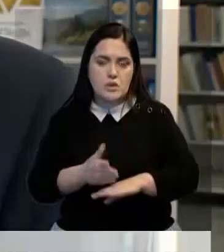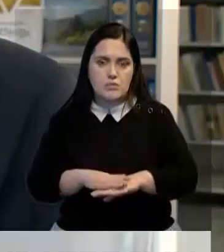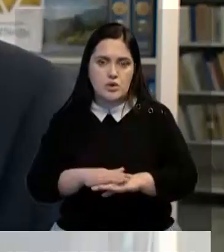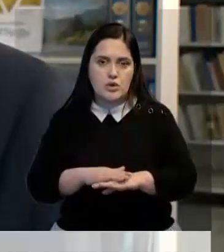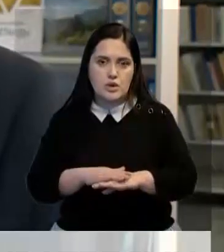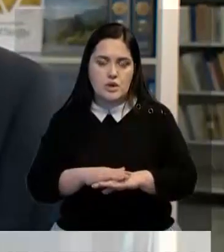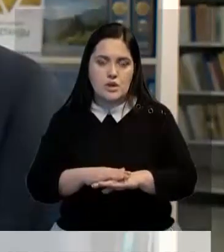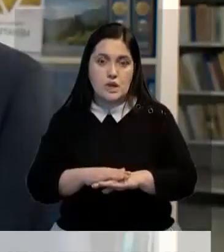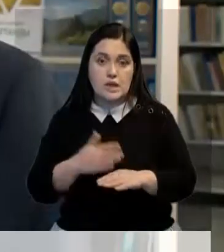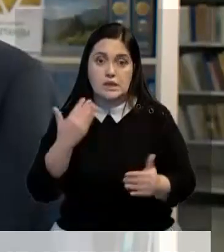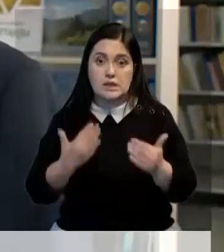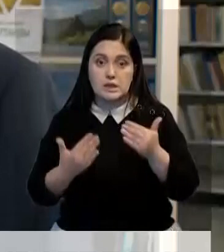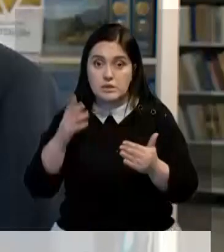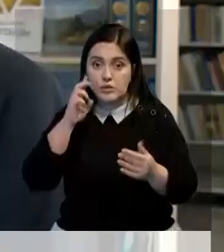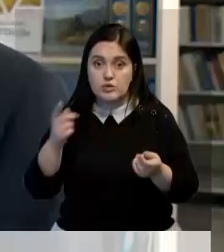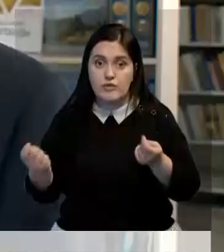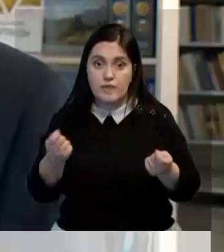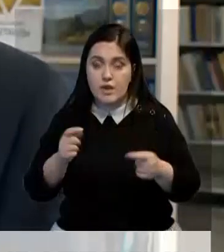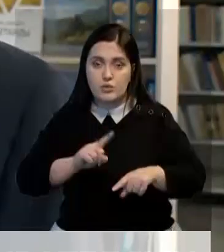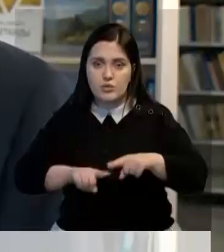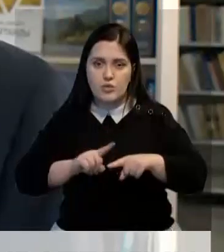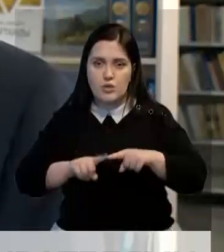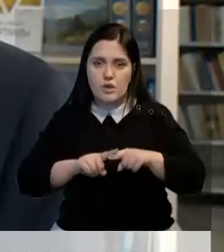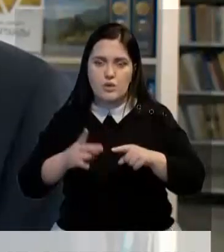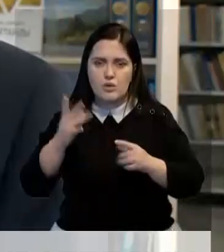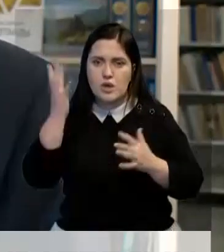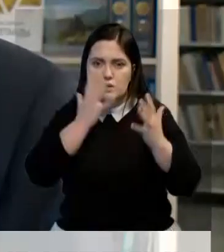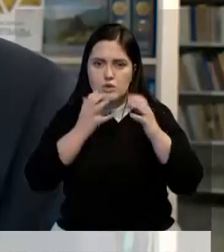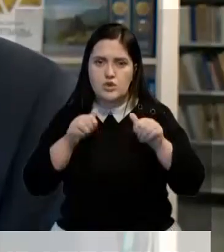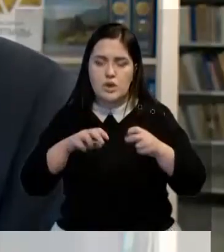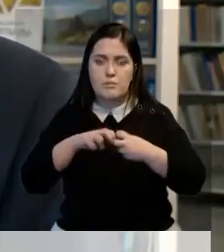высоко. Если власти в ближайшее время не начнут серьезно